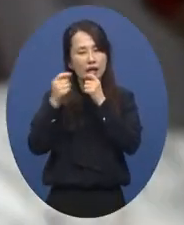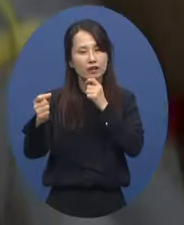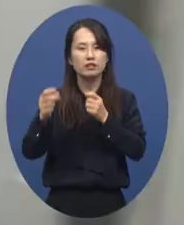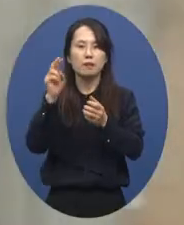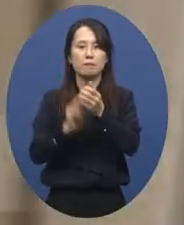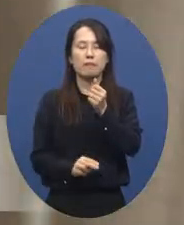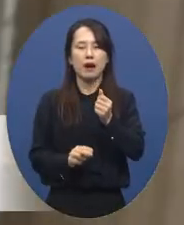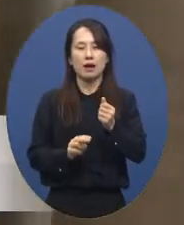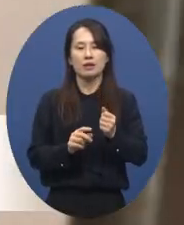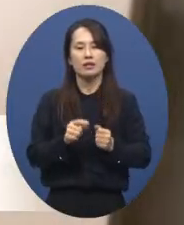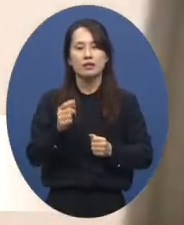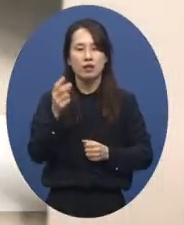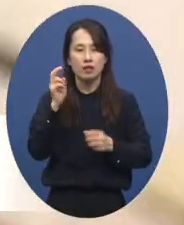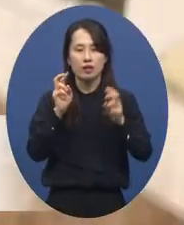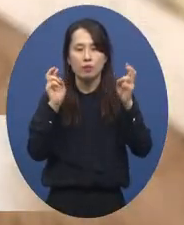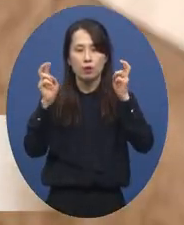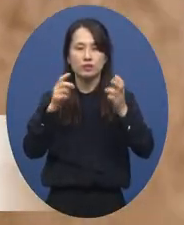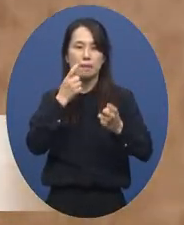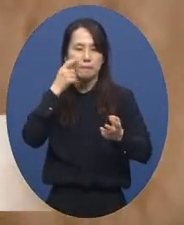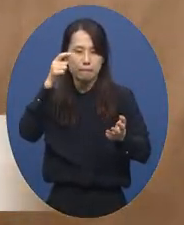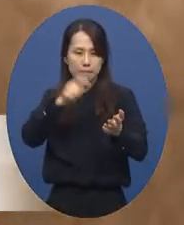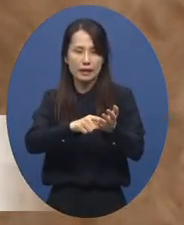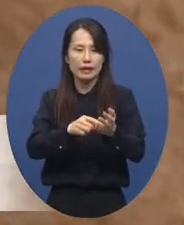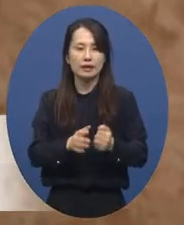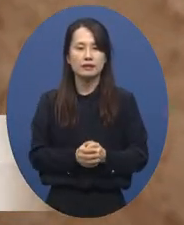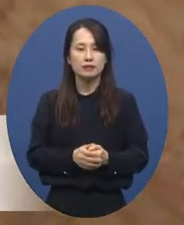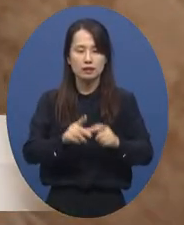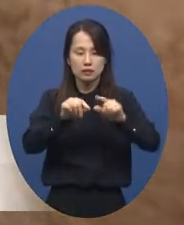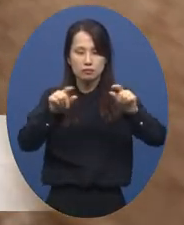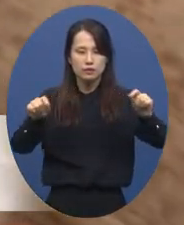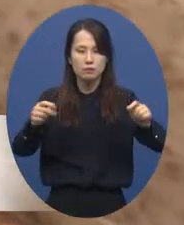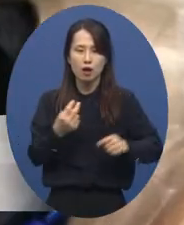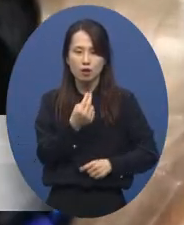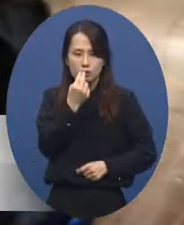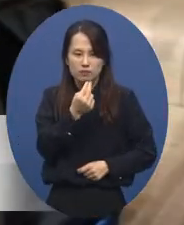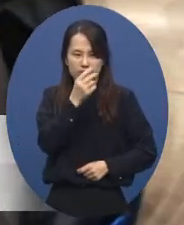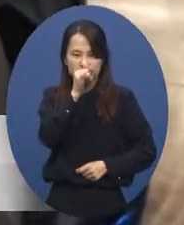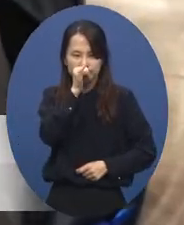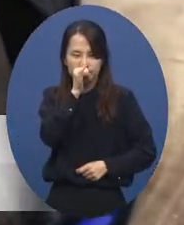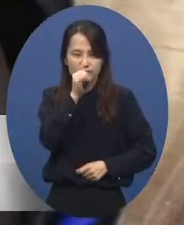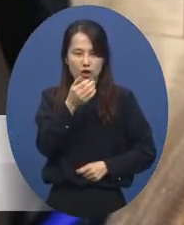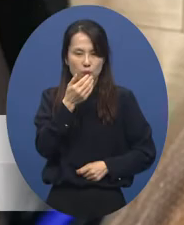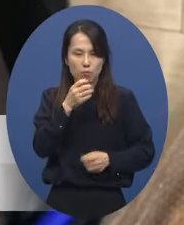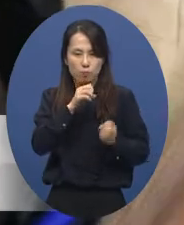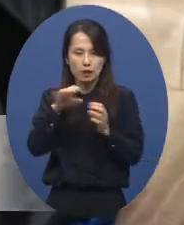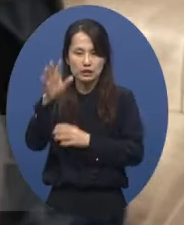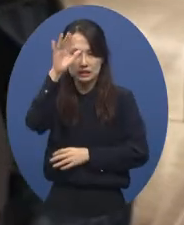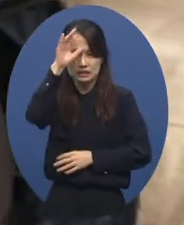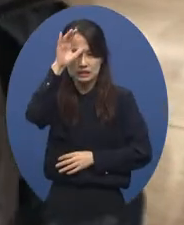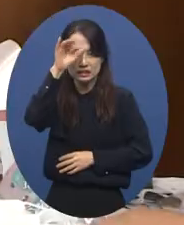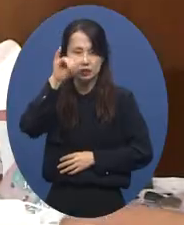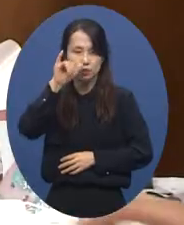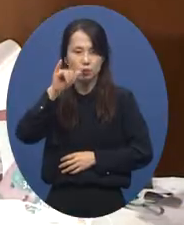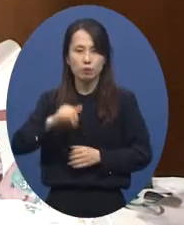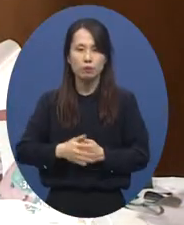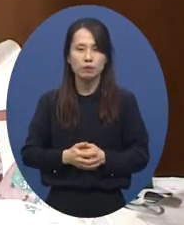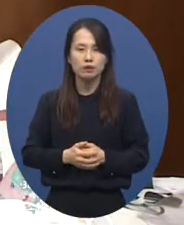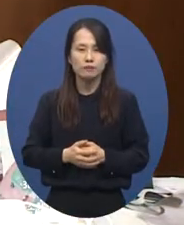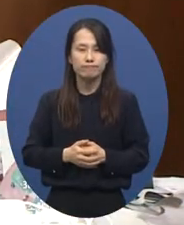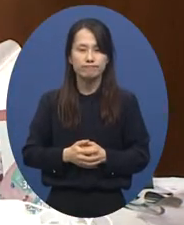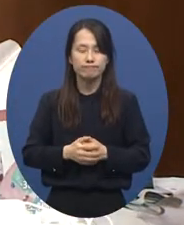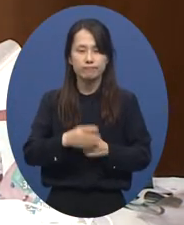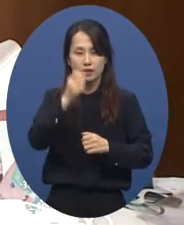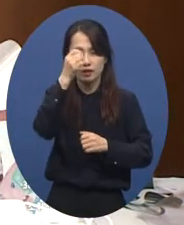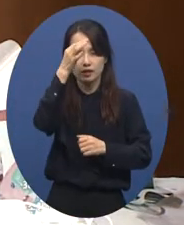포함됐습니다. 진짜 안에 음식물도 냄새가 나는 게 지금 먹다 버린 치킨인 것 같고.